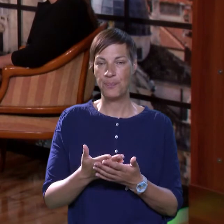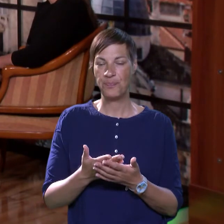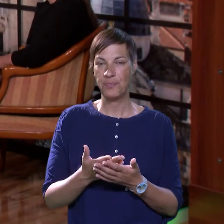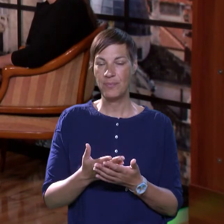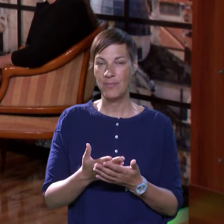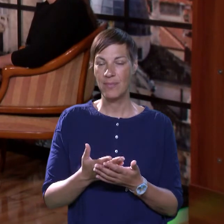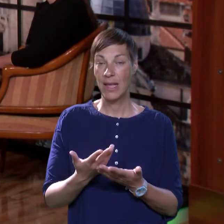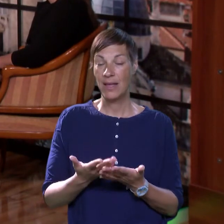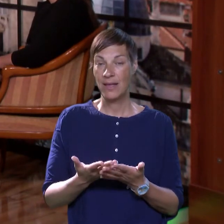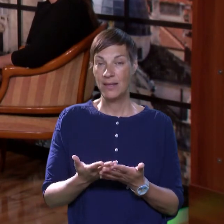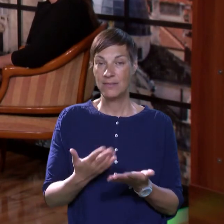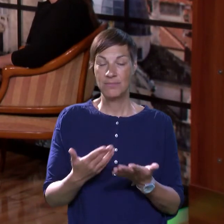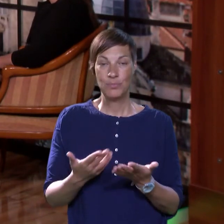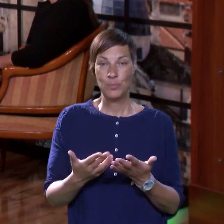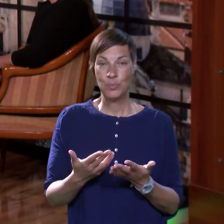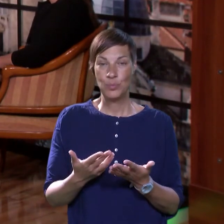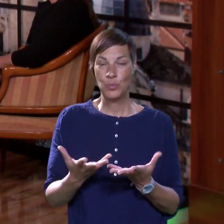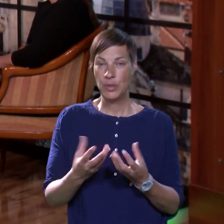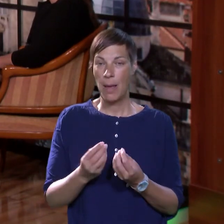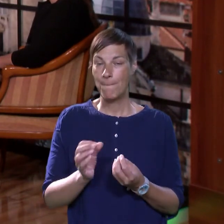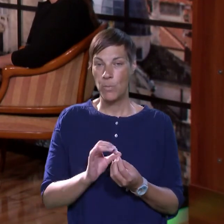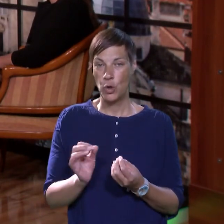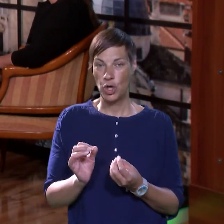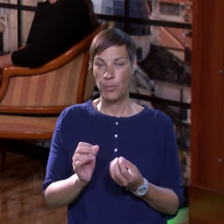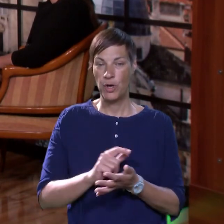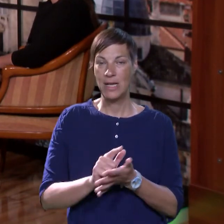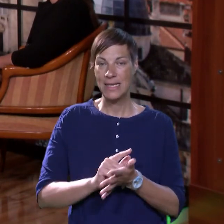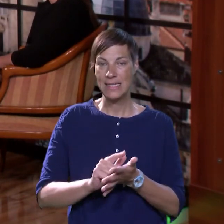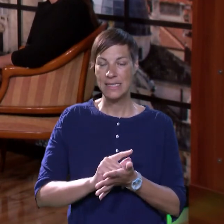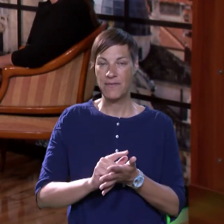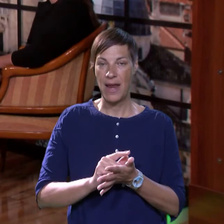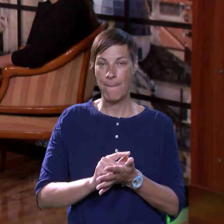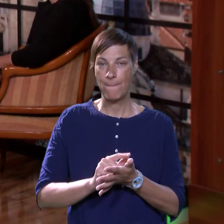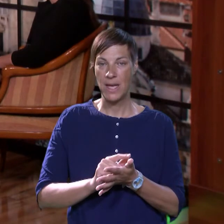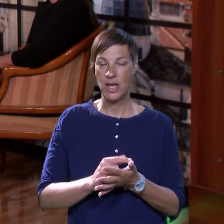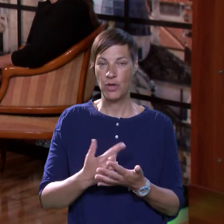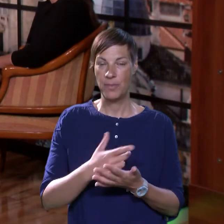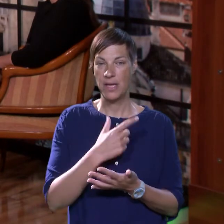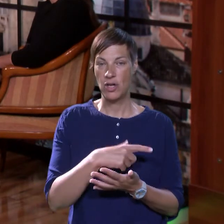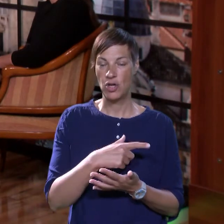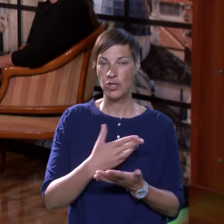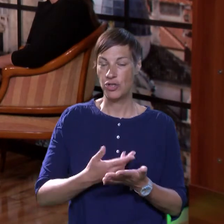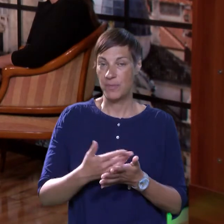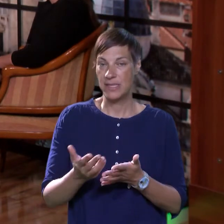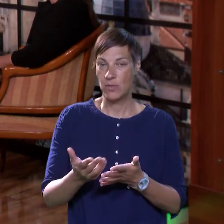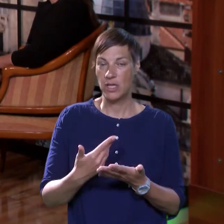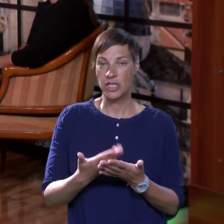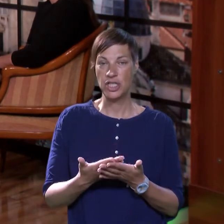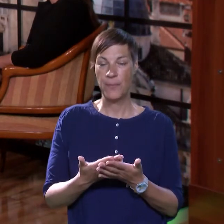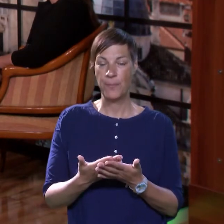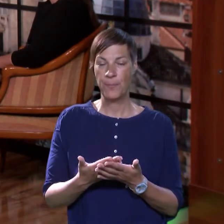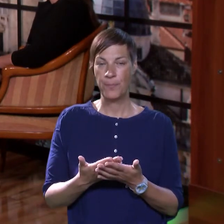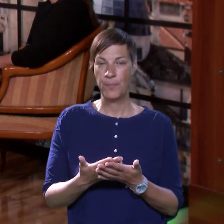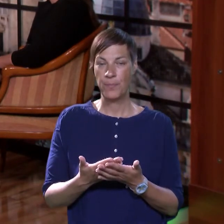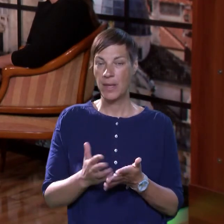nego u načelu bude u stvari puno bolje s vremenom zato što osoba se ulaže i na kraju